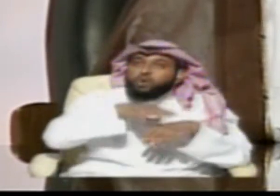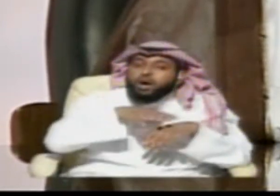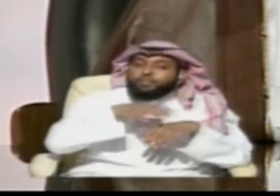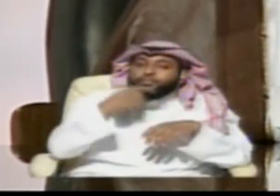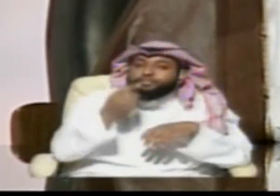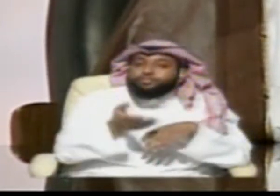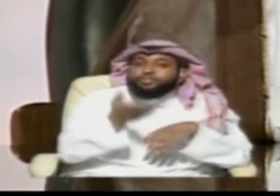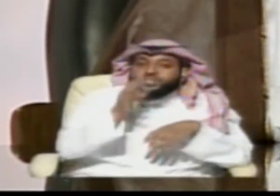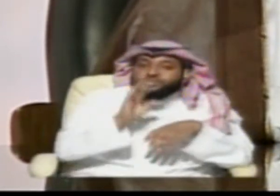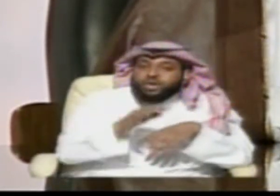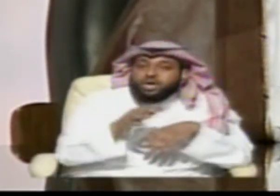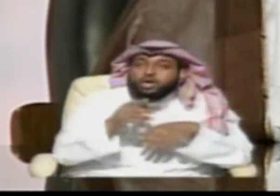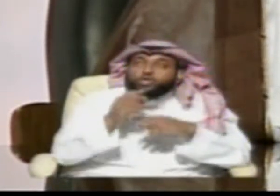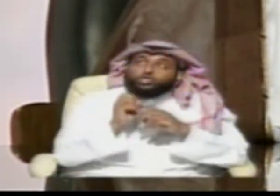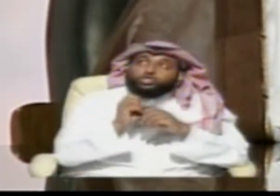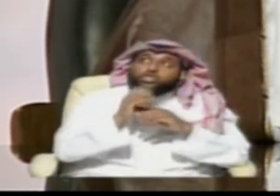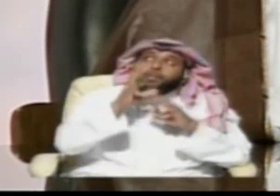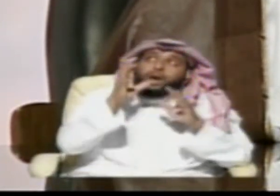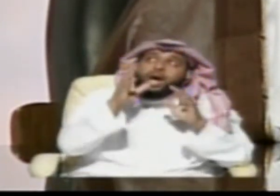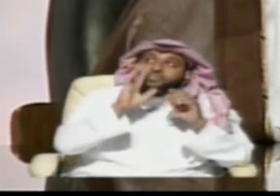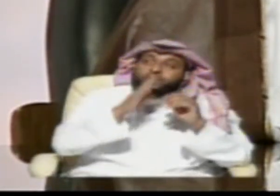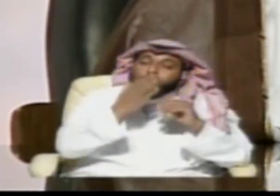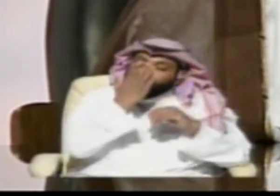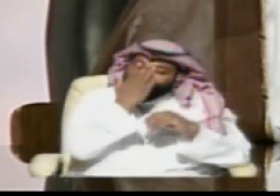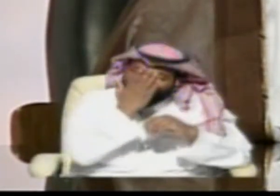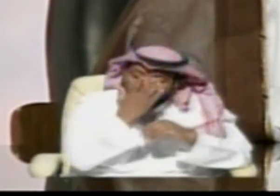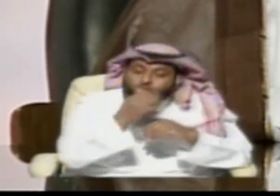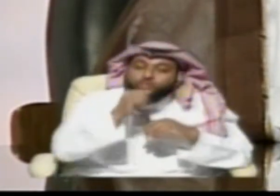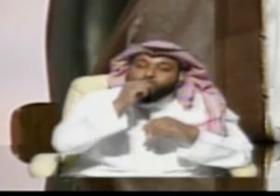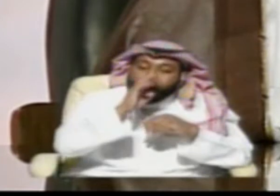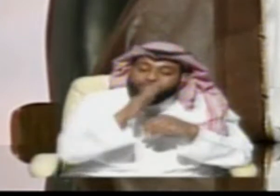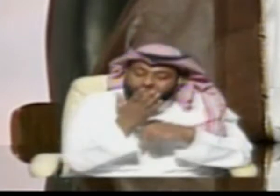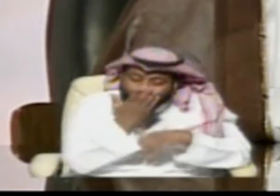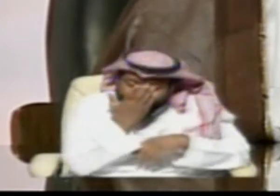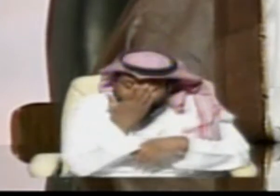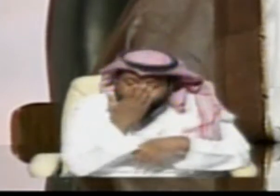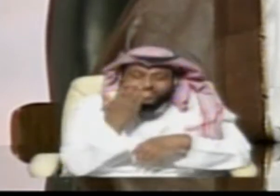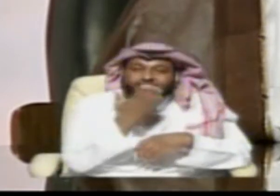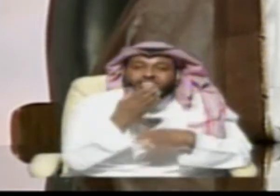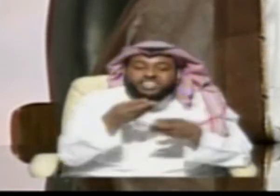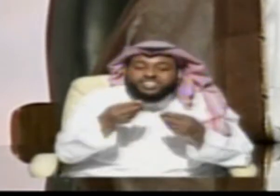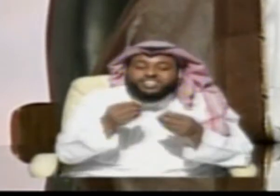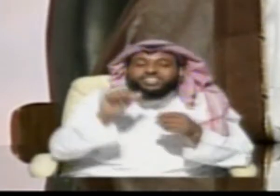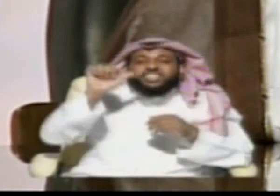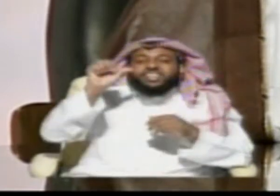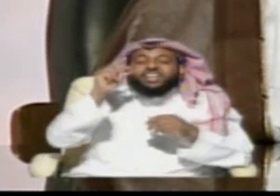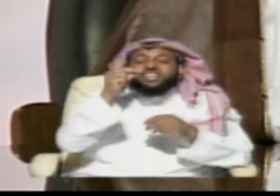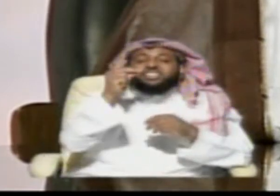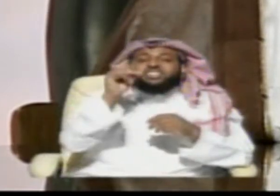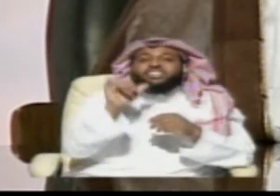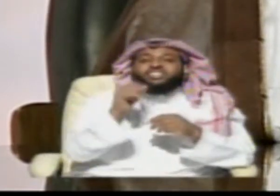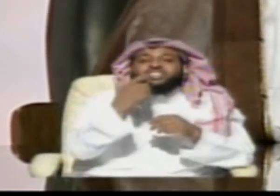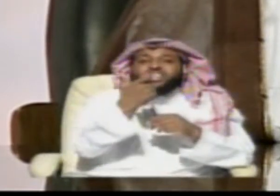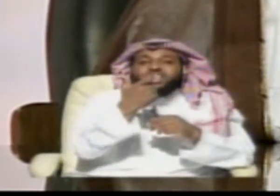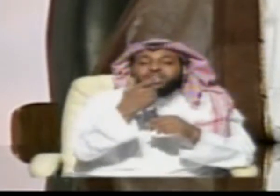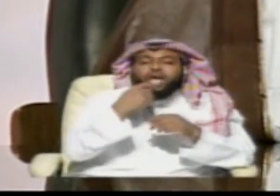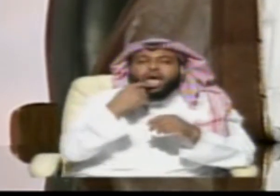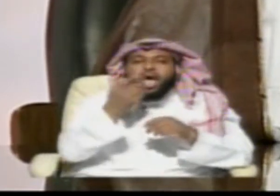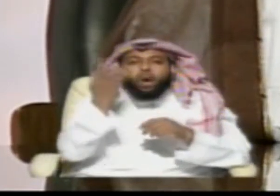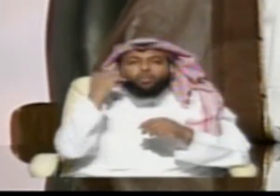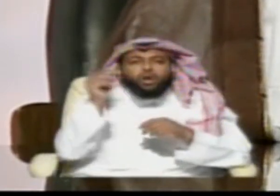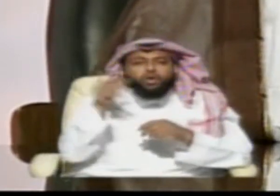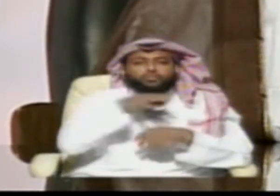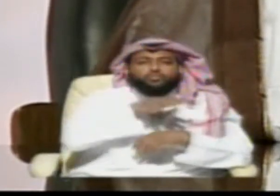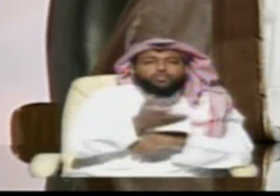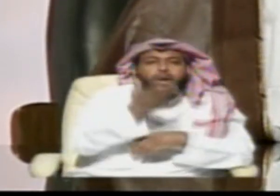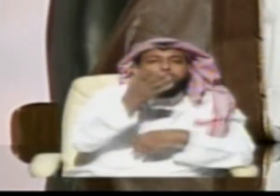ولم ينقل أن النبي صلى الله عليه وسلم قطع اعتكافه أو خف اجتهاده بعد أن يعني ظهرت